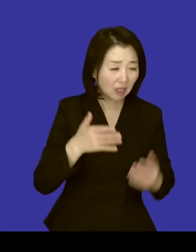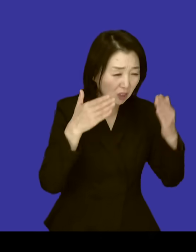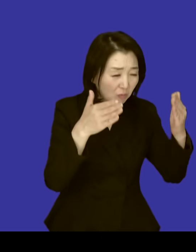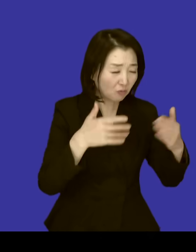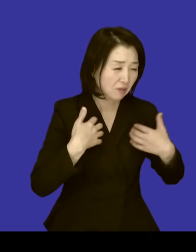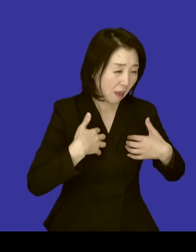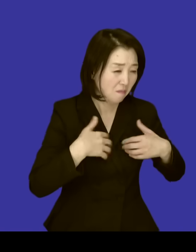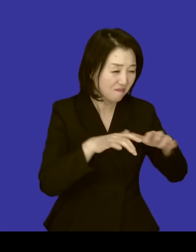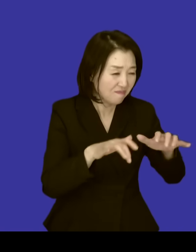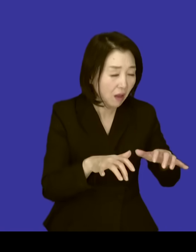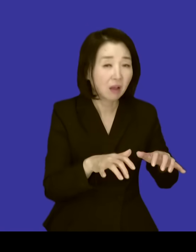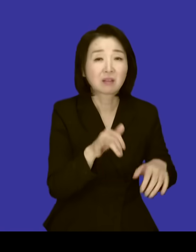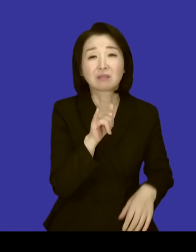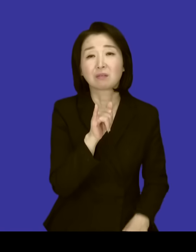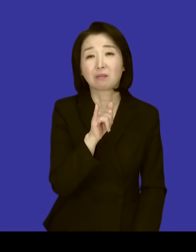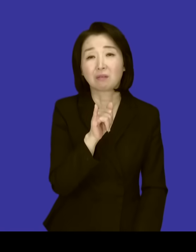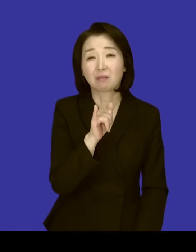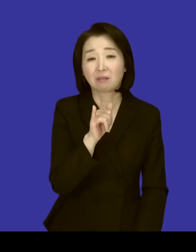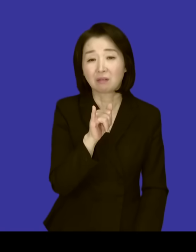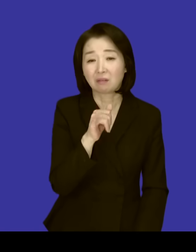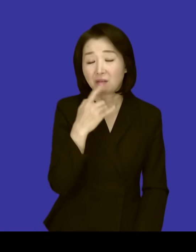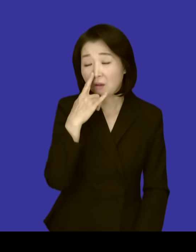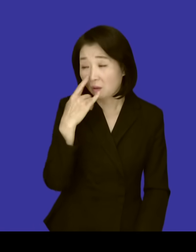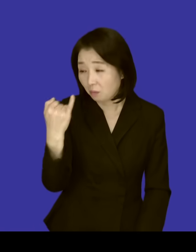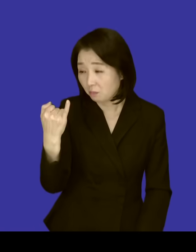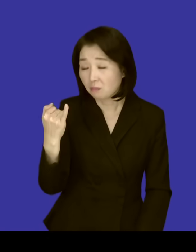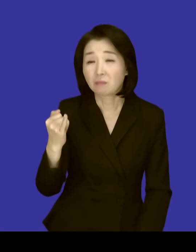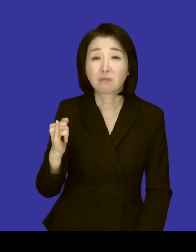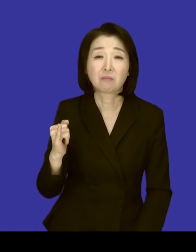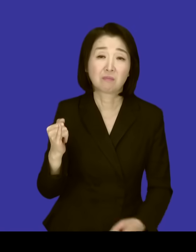계속하고 그리고 어머니한테 약간 뭐